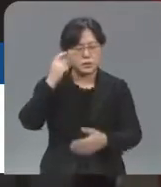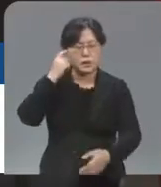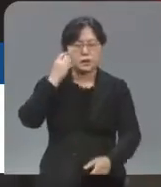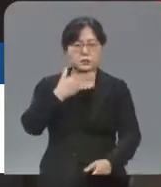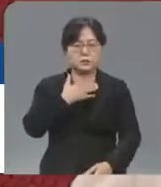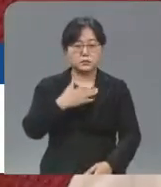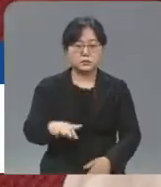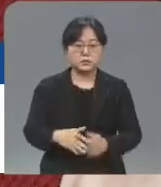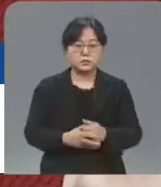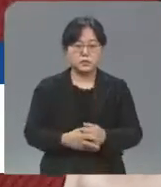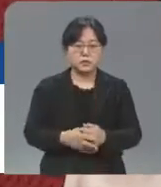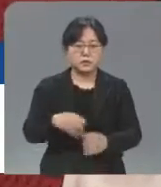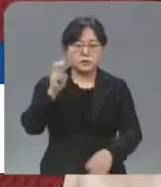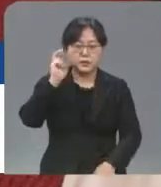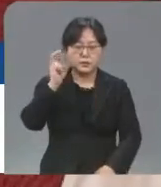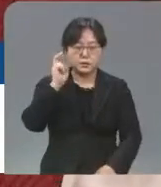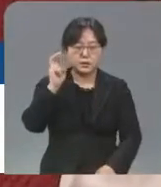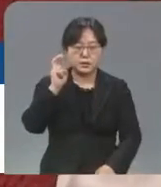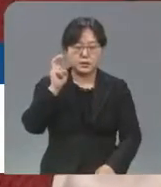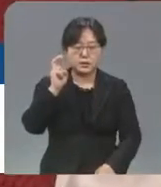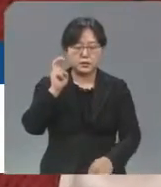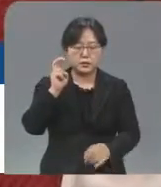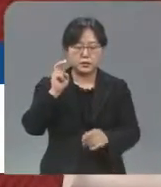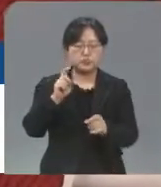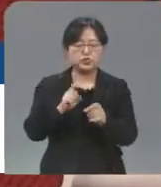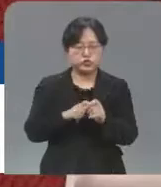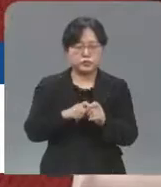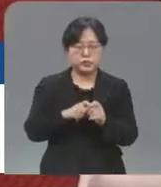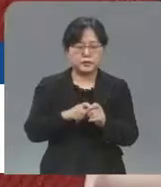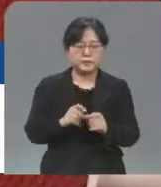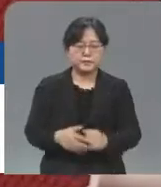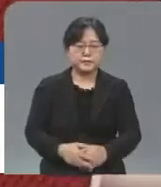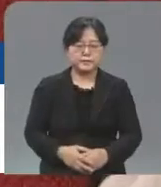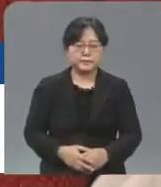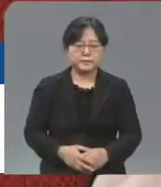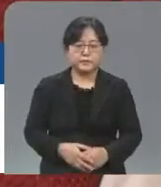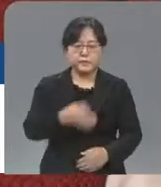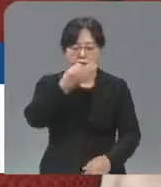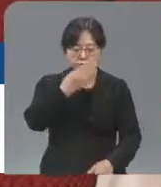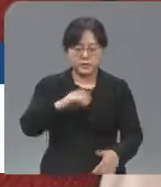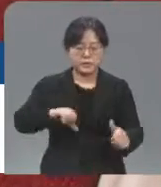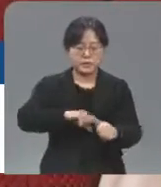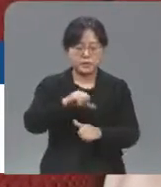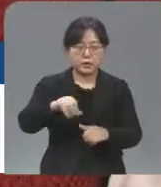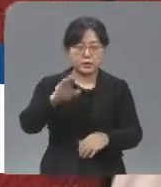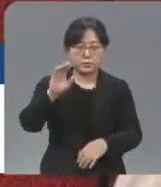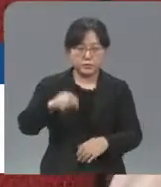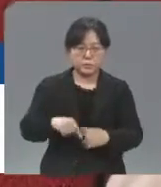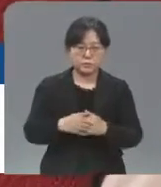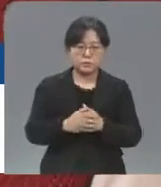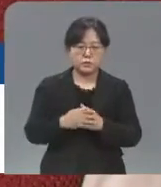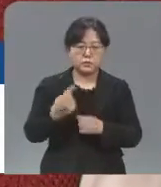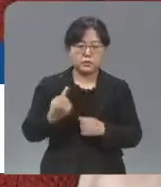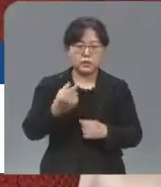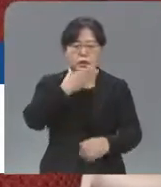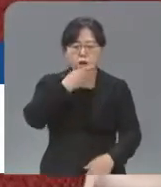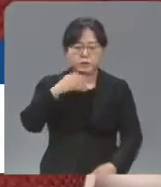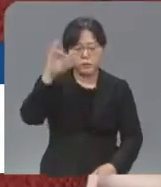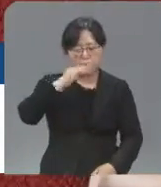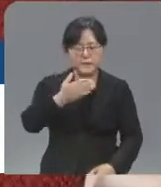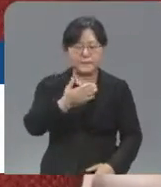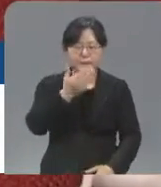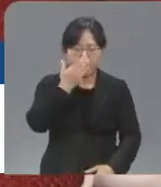없고 예상했던 주제인 것 같아요. 이 힘든 상황에서도 행복을 찾을